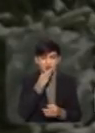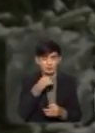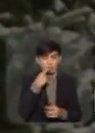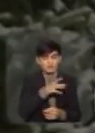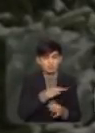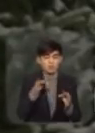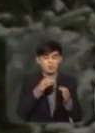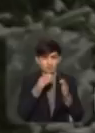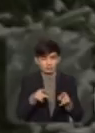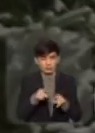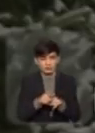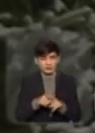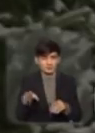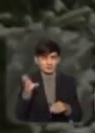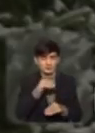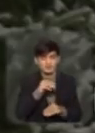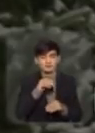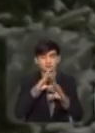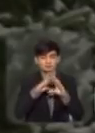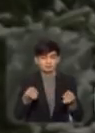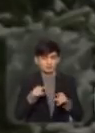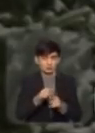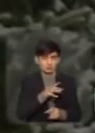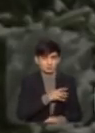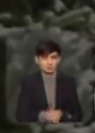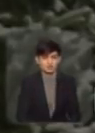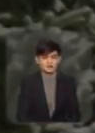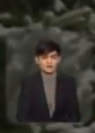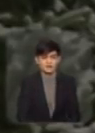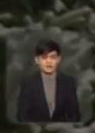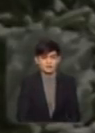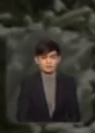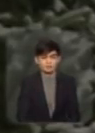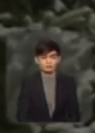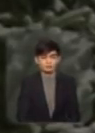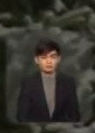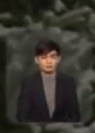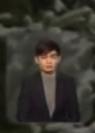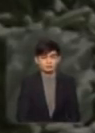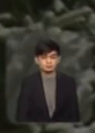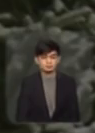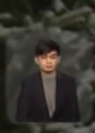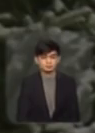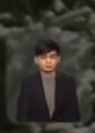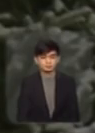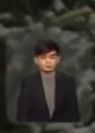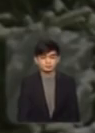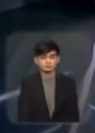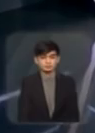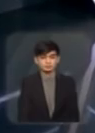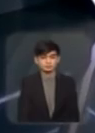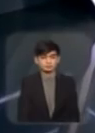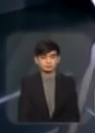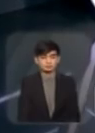деп көптің көңілін орнына түсіргендей болды. Бақтынұр Әлібай, Нұркен Тоқмұрзин, Информбюро, Нұрсұлтан.